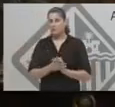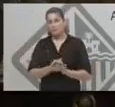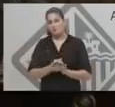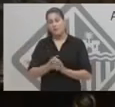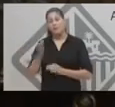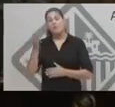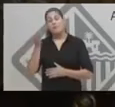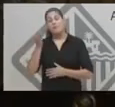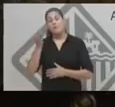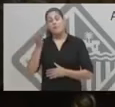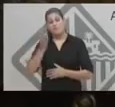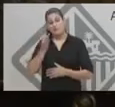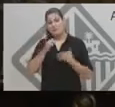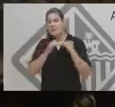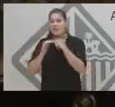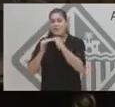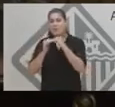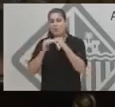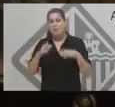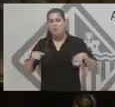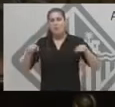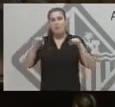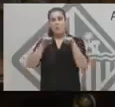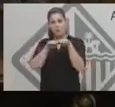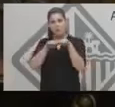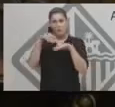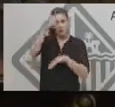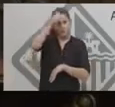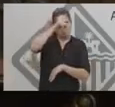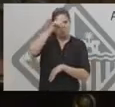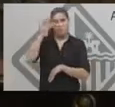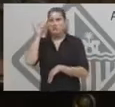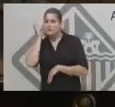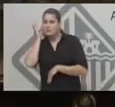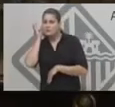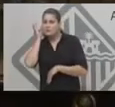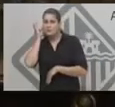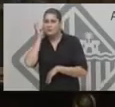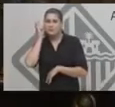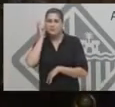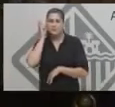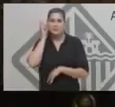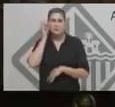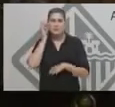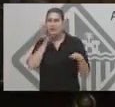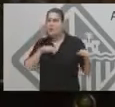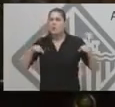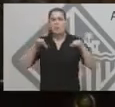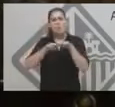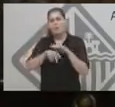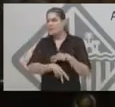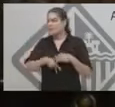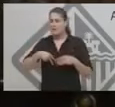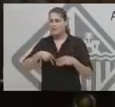en compte que la igualtat entre homes, entre dones, la igualtat en general és